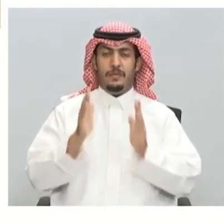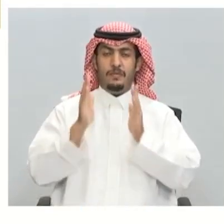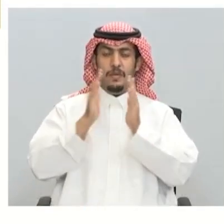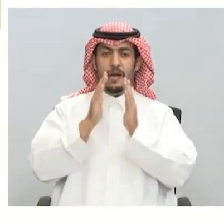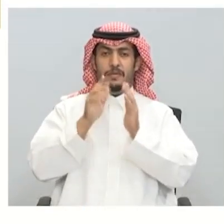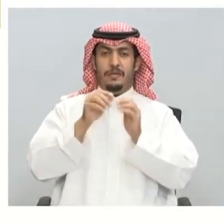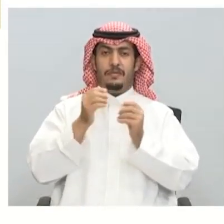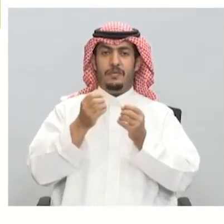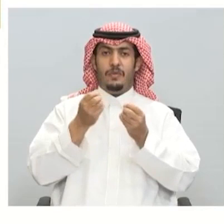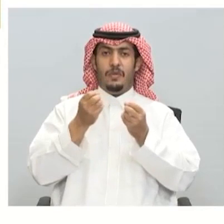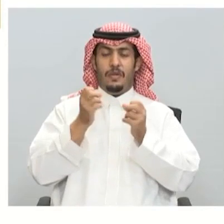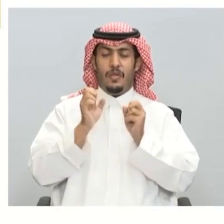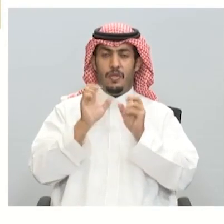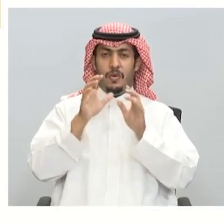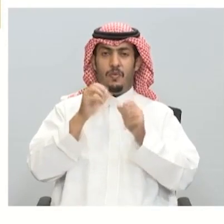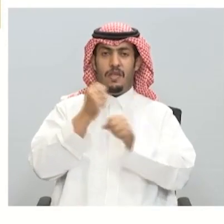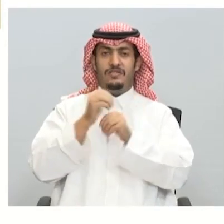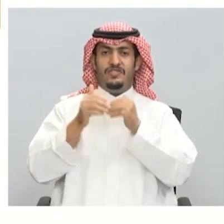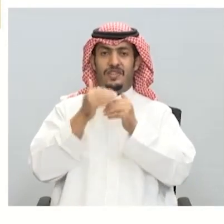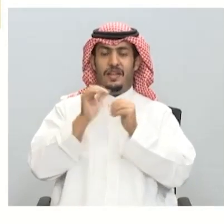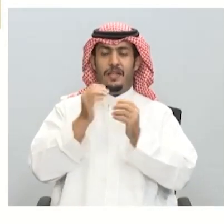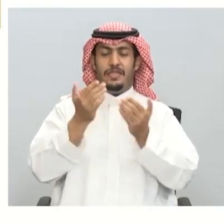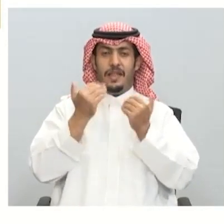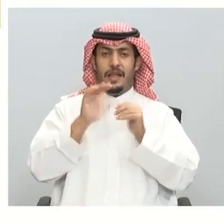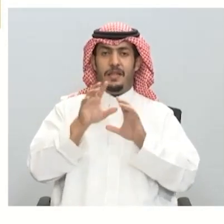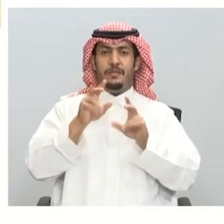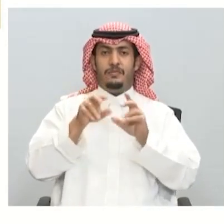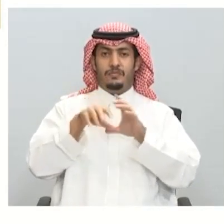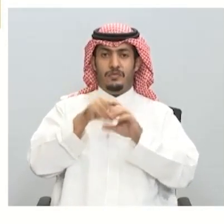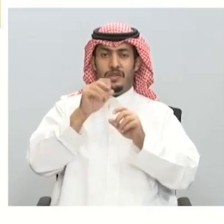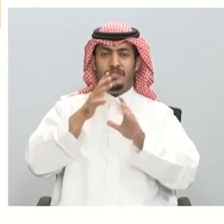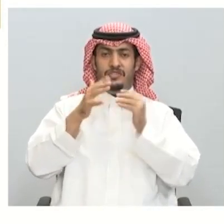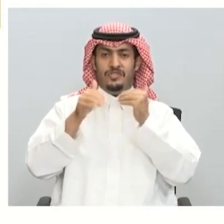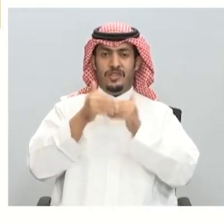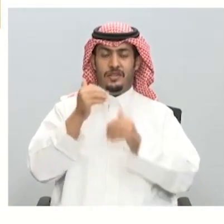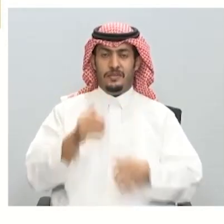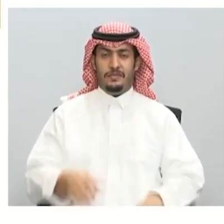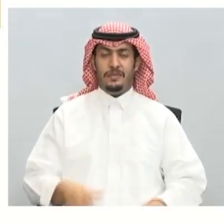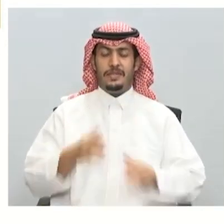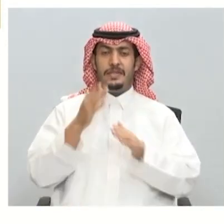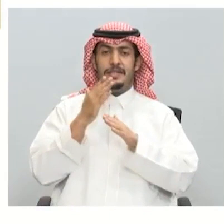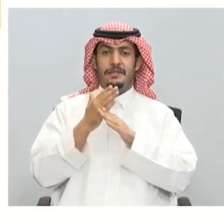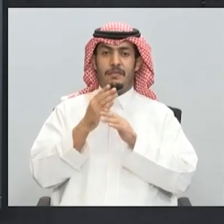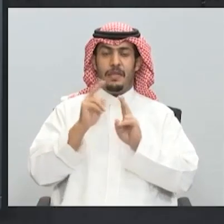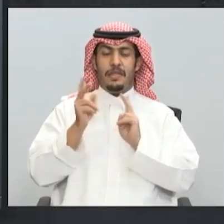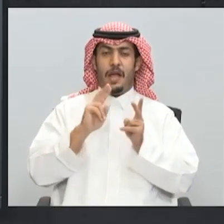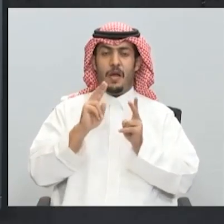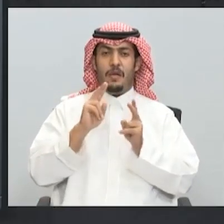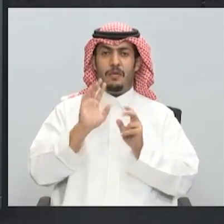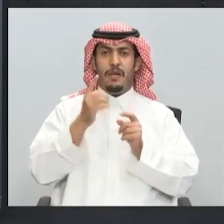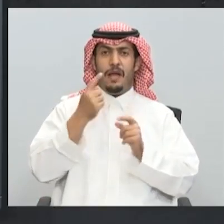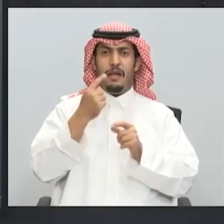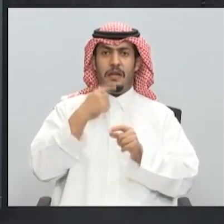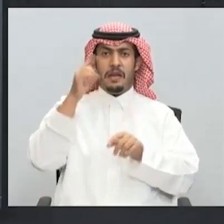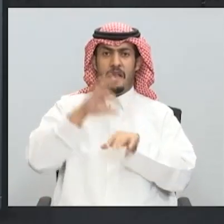ظهور وظائف جديده على الطلب على منتجات الجديده اذا بسبب تغير اذواق